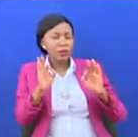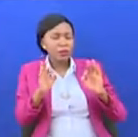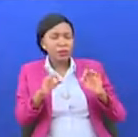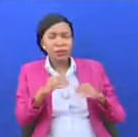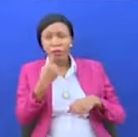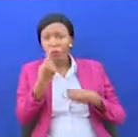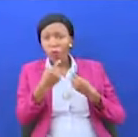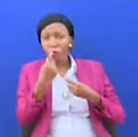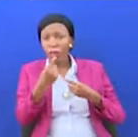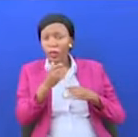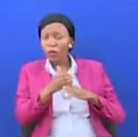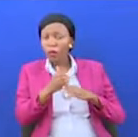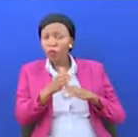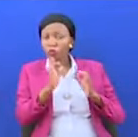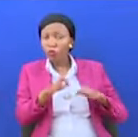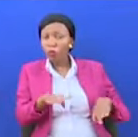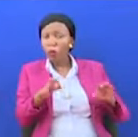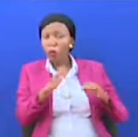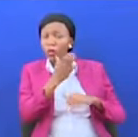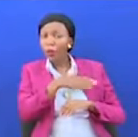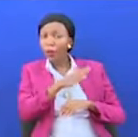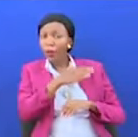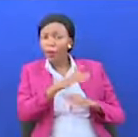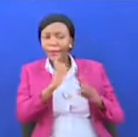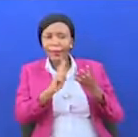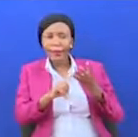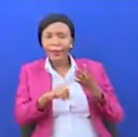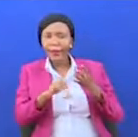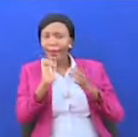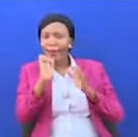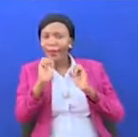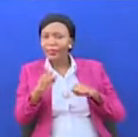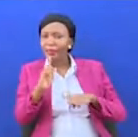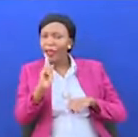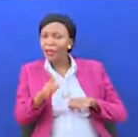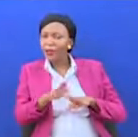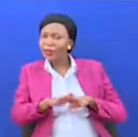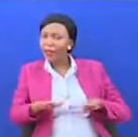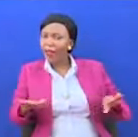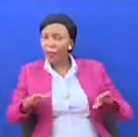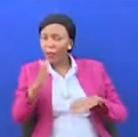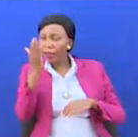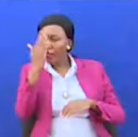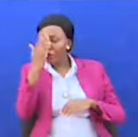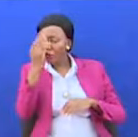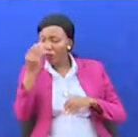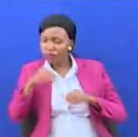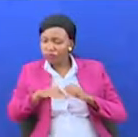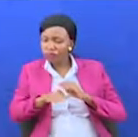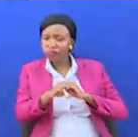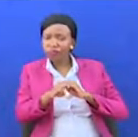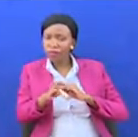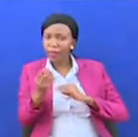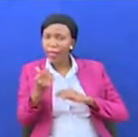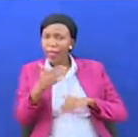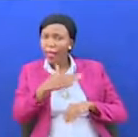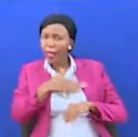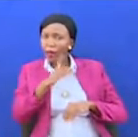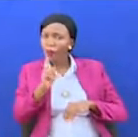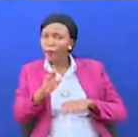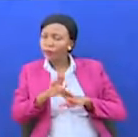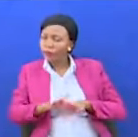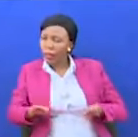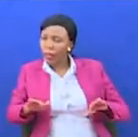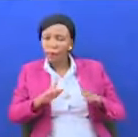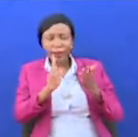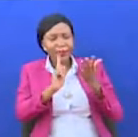ya ubora wa hizi huduma. Ya nne iwe salama, kwamba anajua nikiingiza hela yangu iko salama. Ya tano iwe